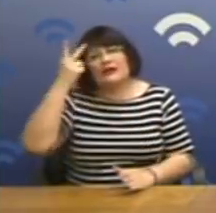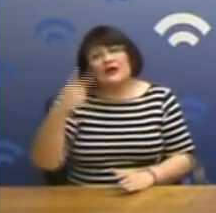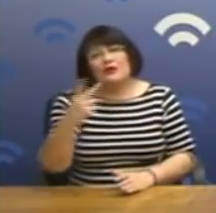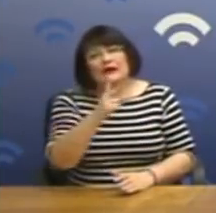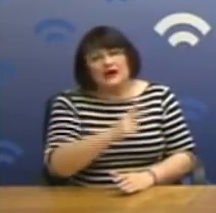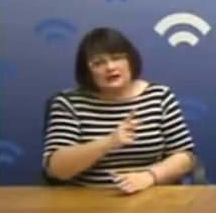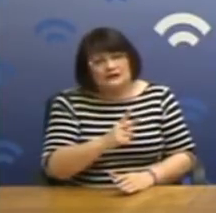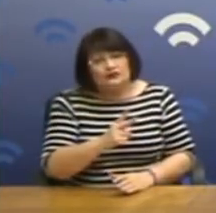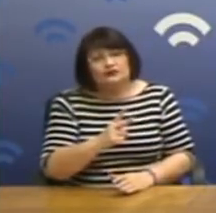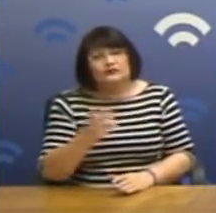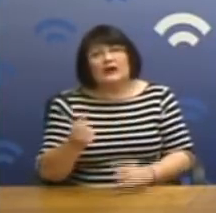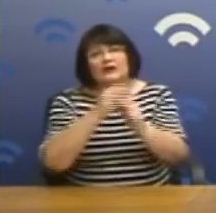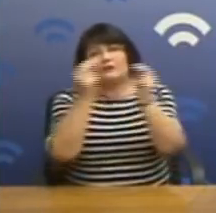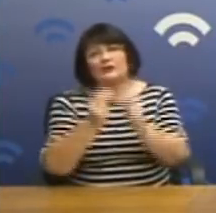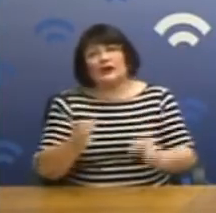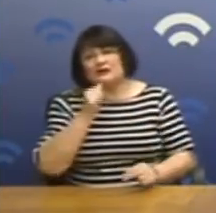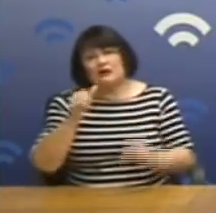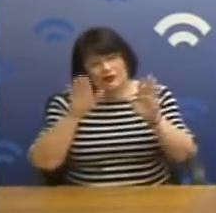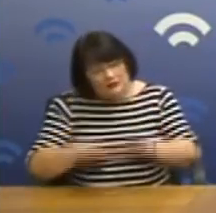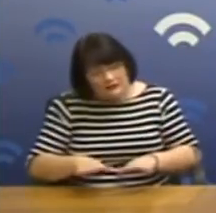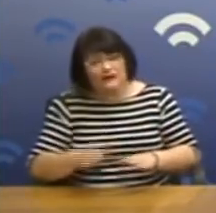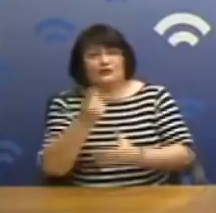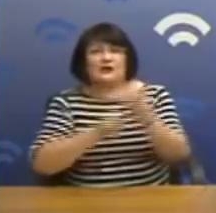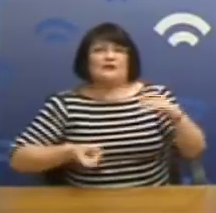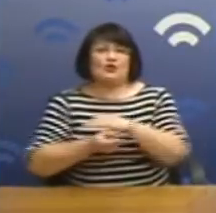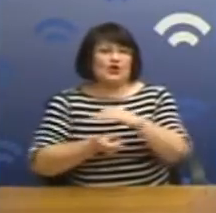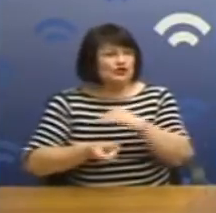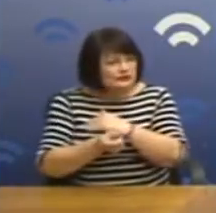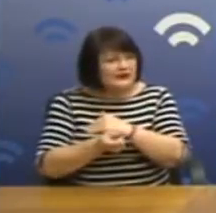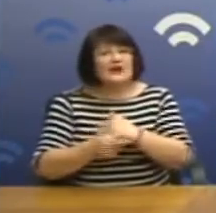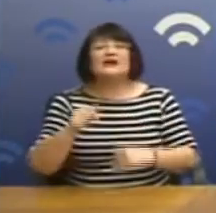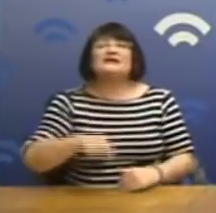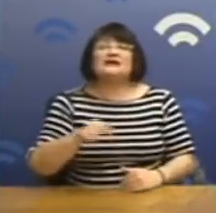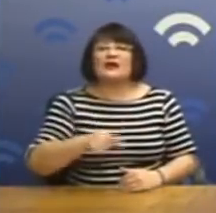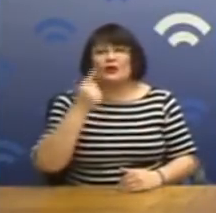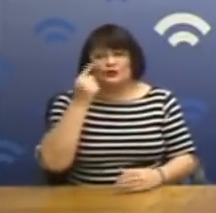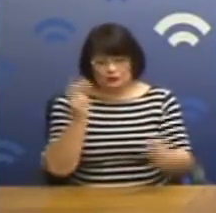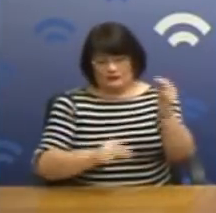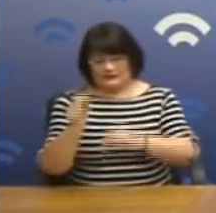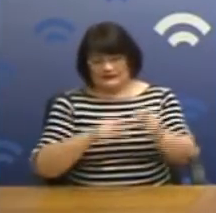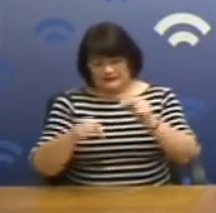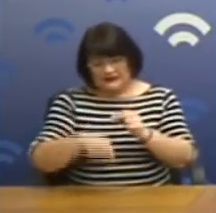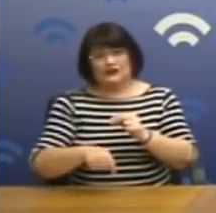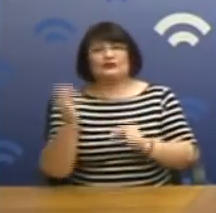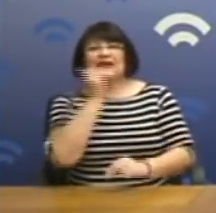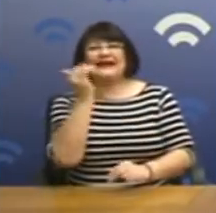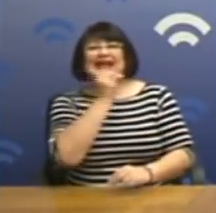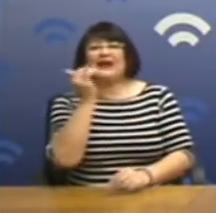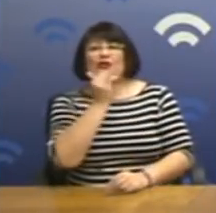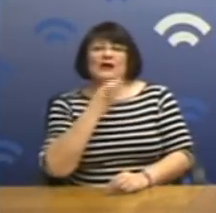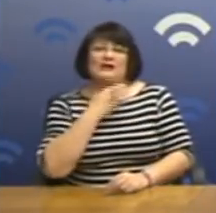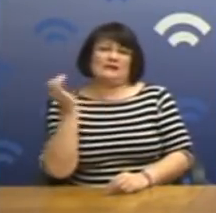και μονίμων κατοίκων της χώρας μας και προσφύγων, έρχεται για ψήφιση με γρήγορες